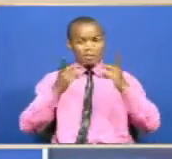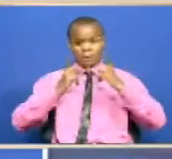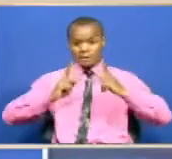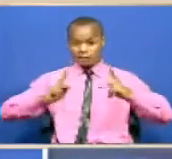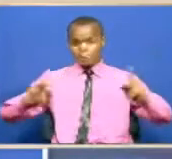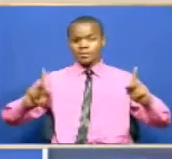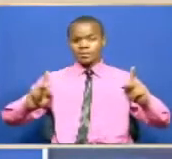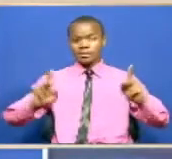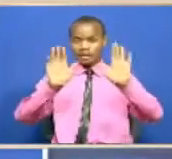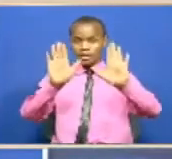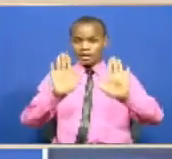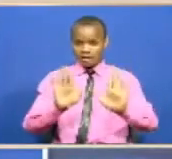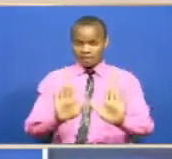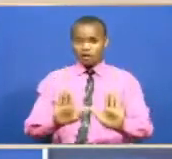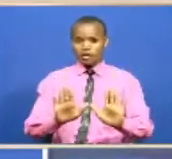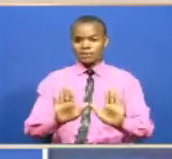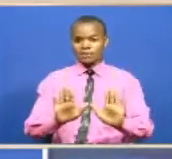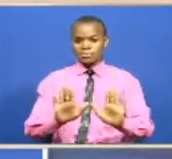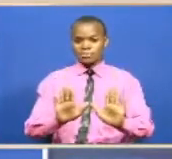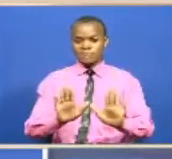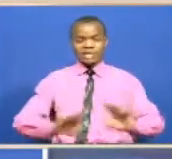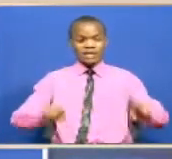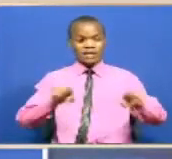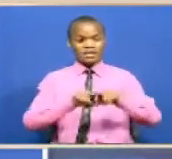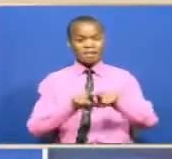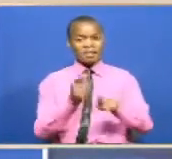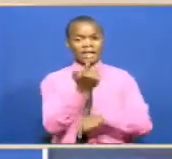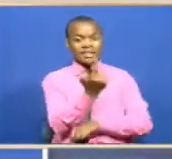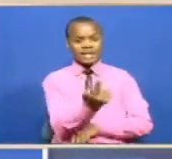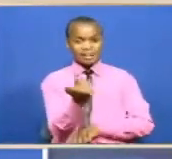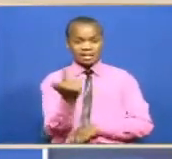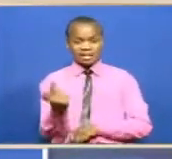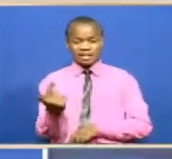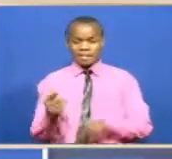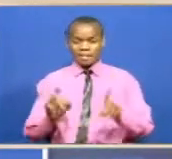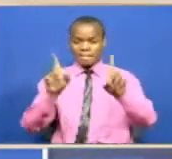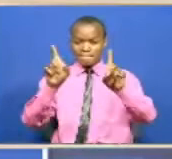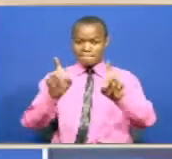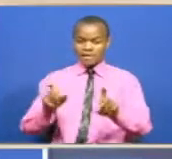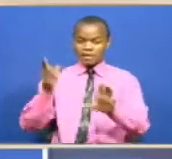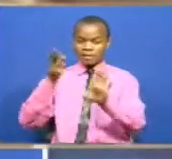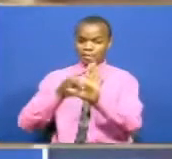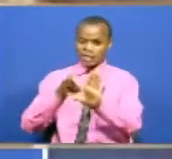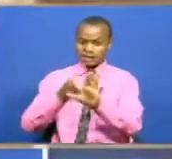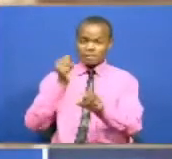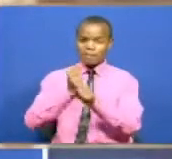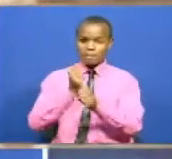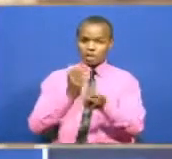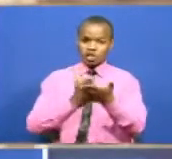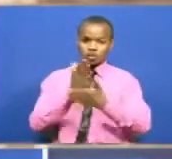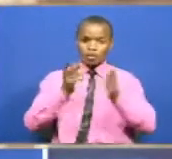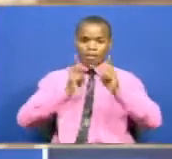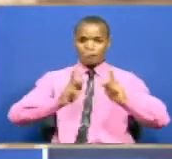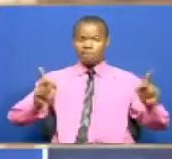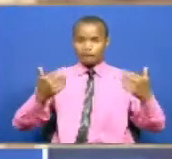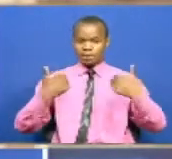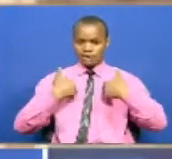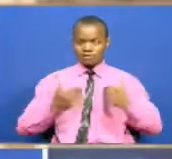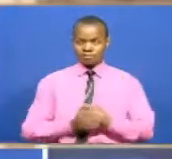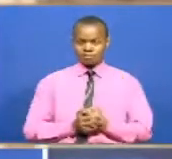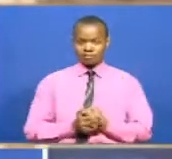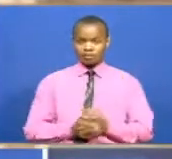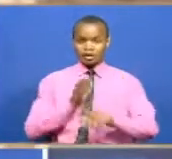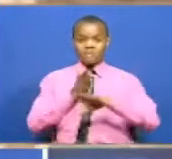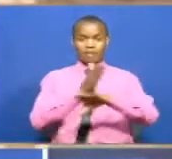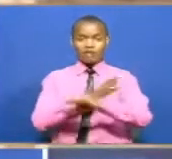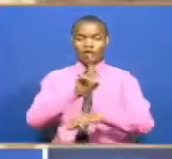amani ni muhimu sana, na kila mtu ni lazima achangie katika mambo ya amani. Former Dagoretti South MP Dennis Waweru,